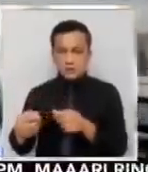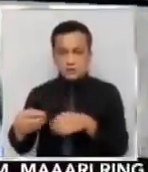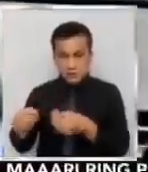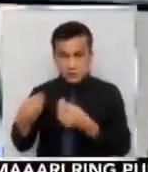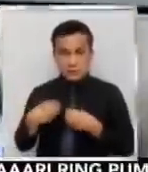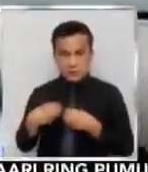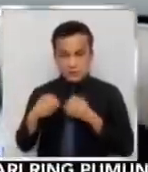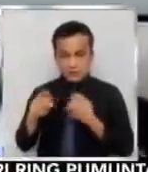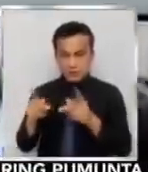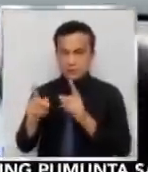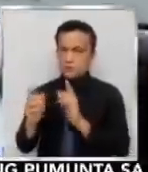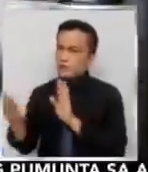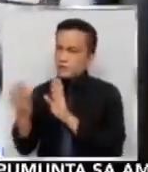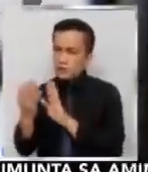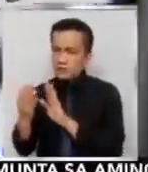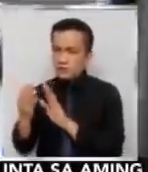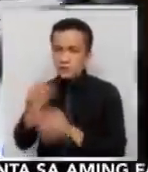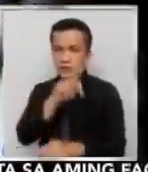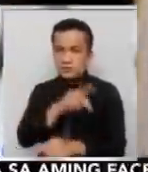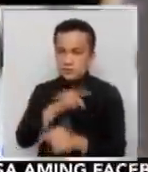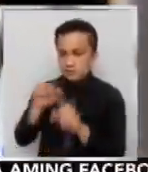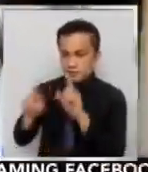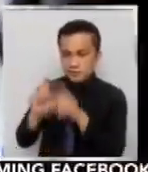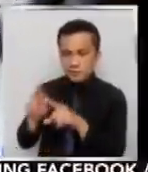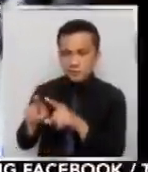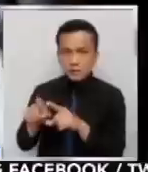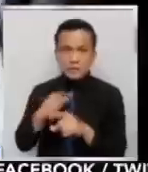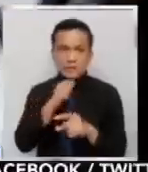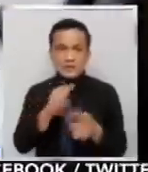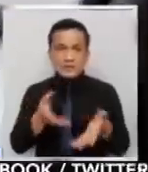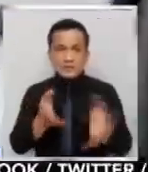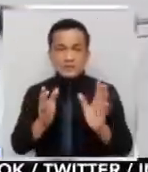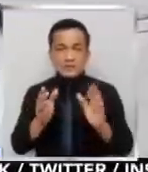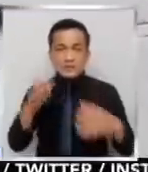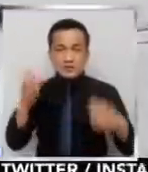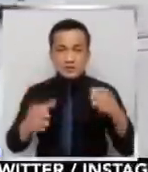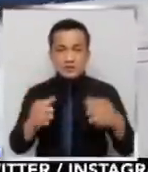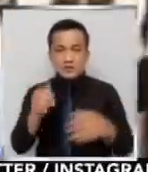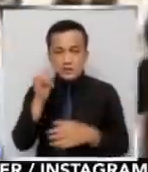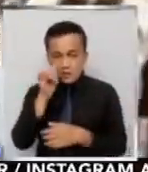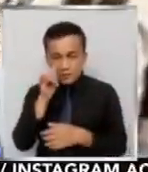matanong sa mga issue. Pero hindi pinayagan ng korte ang kamera o anumang recording device.